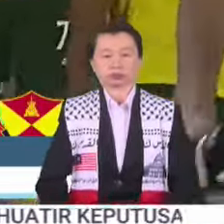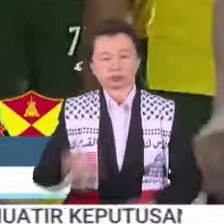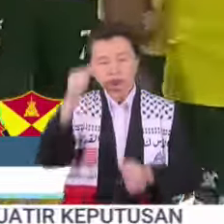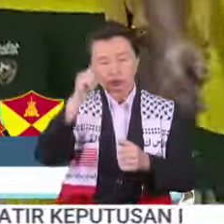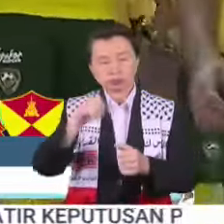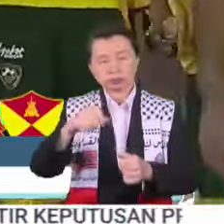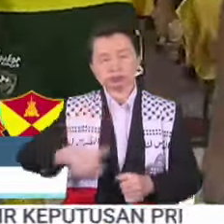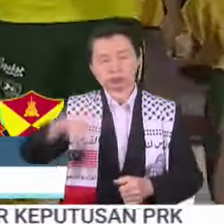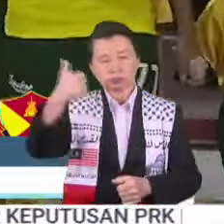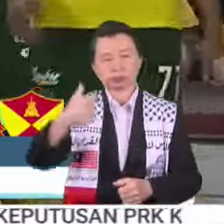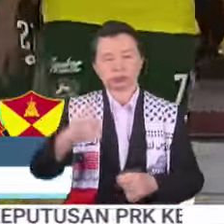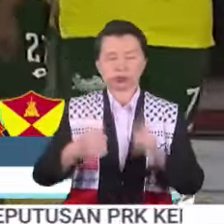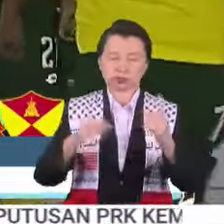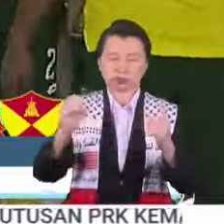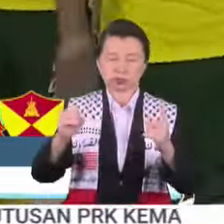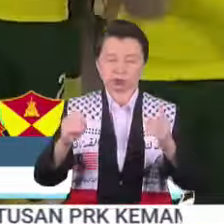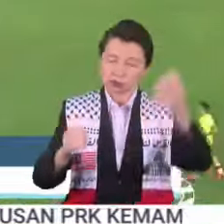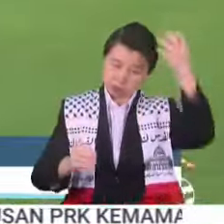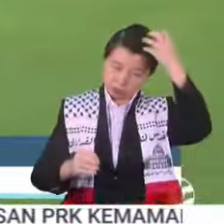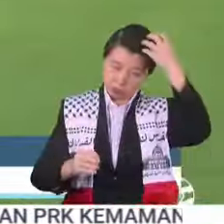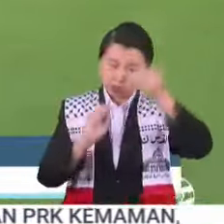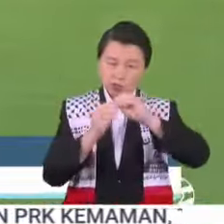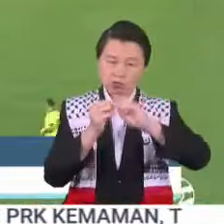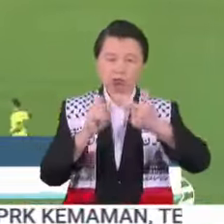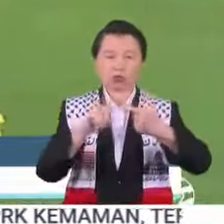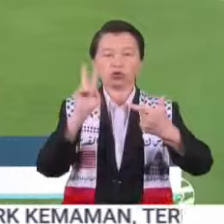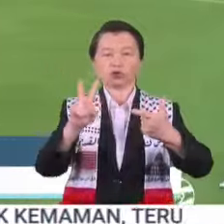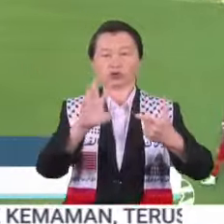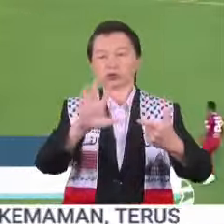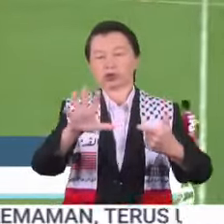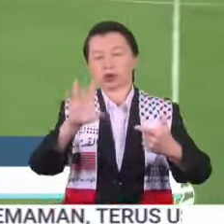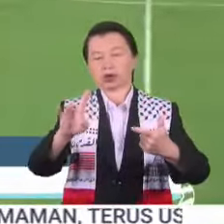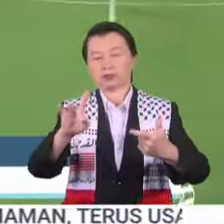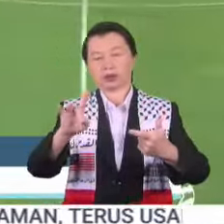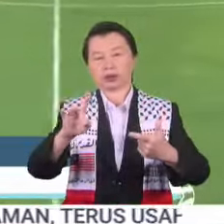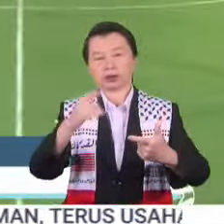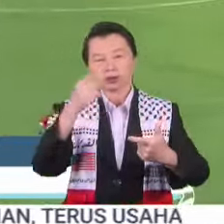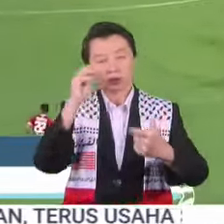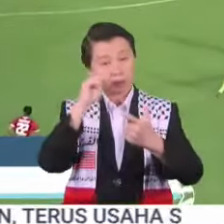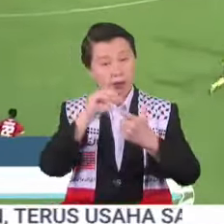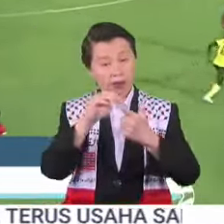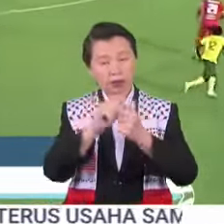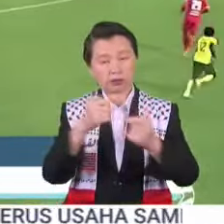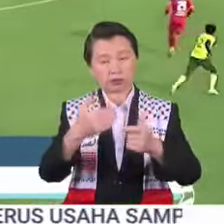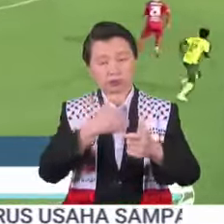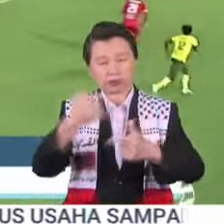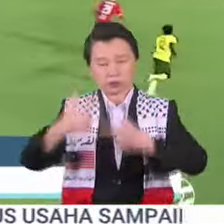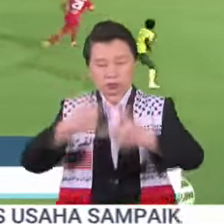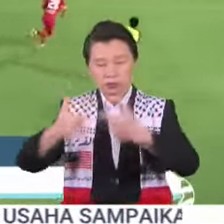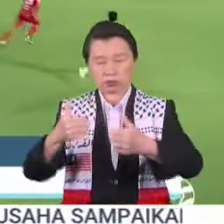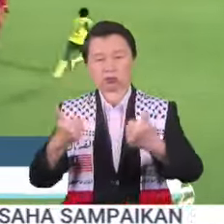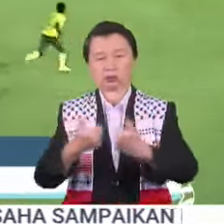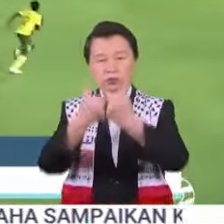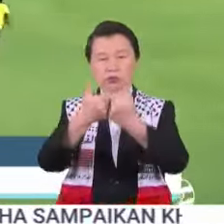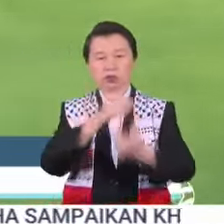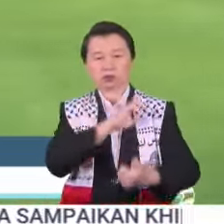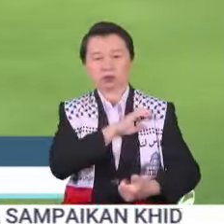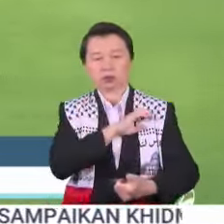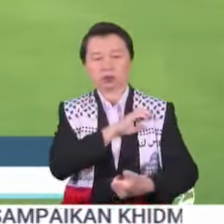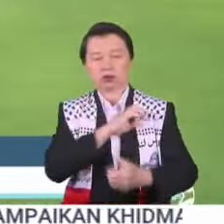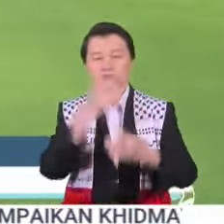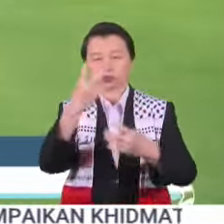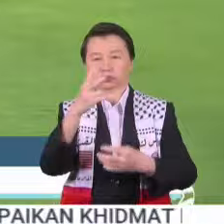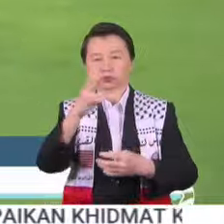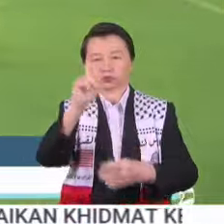Kemenangan tipis itu membolehkan The Red Giants menghuni tangga kedua dengan 58 mata sebelum pertembungan terakhir Liga menentang PDRM FC